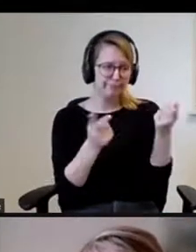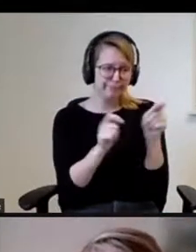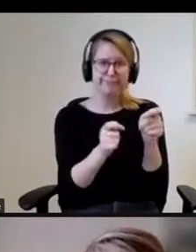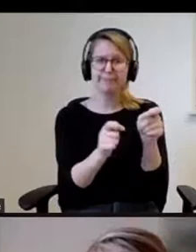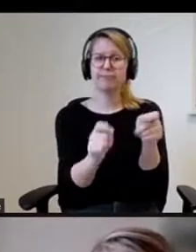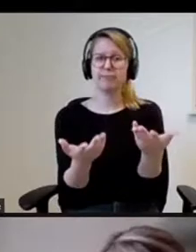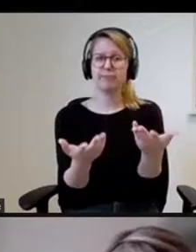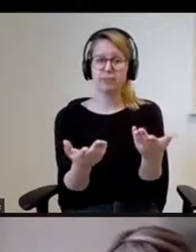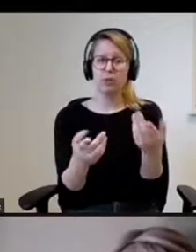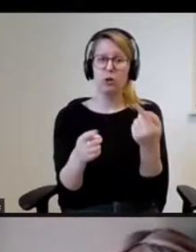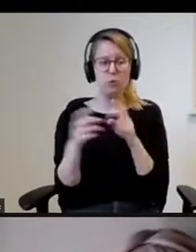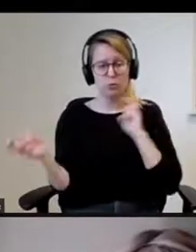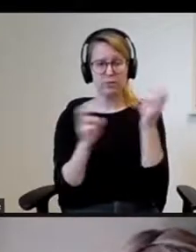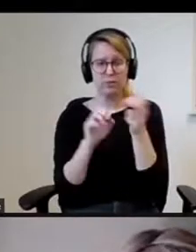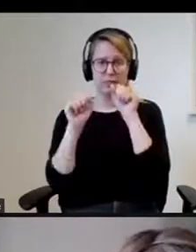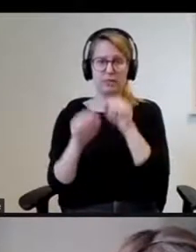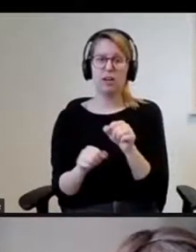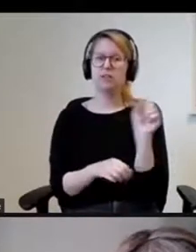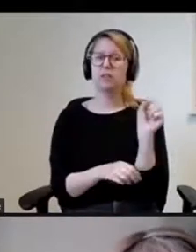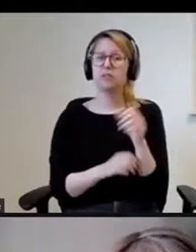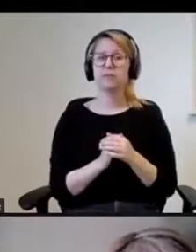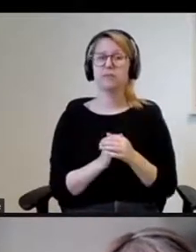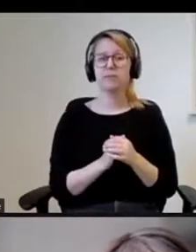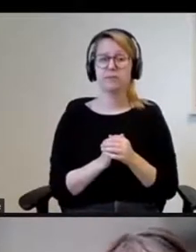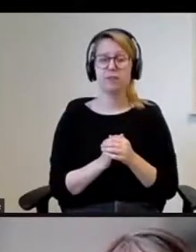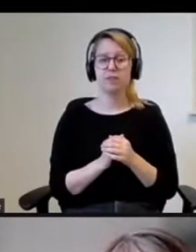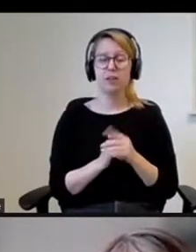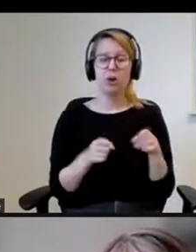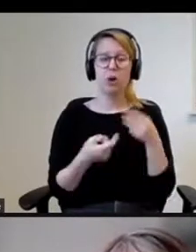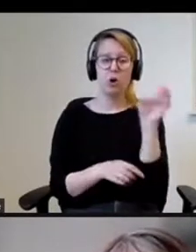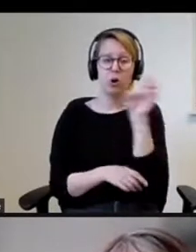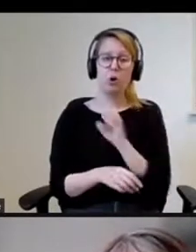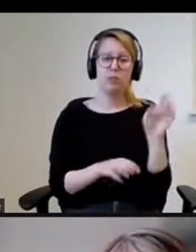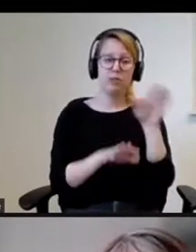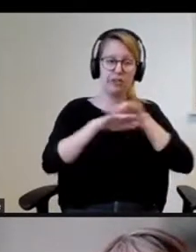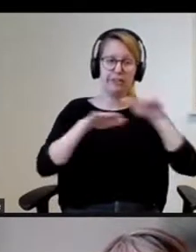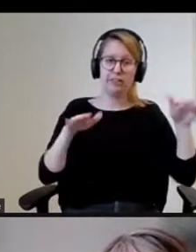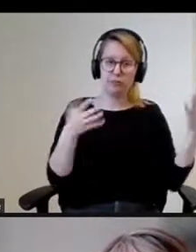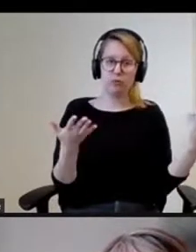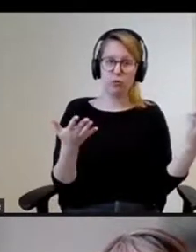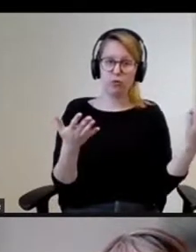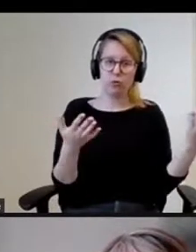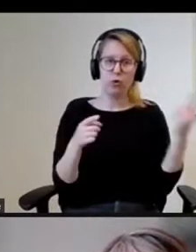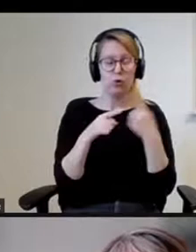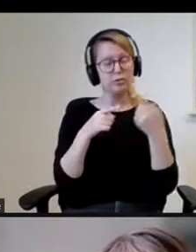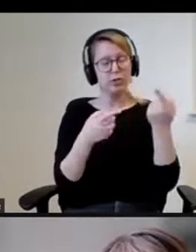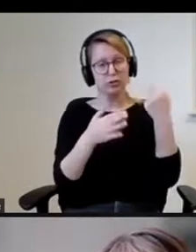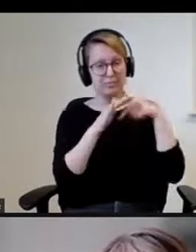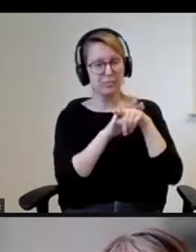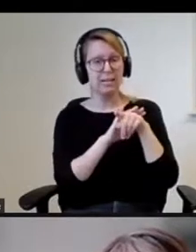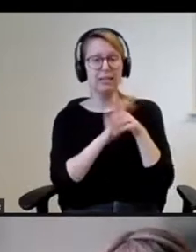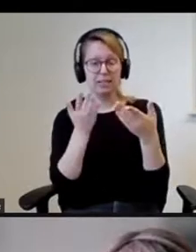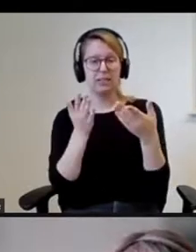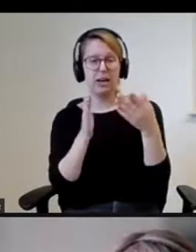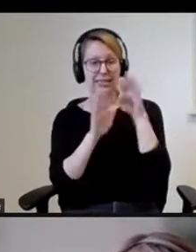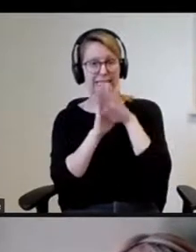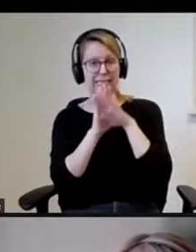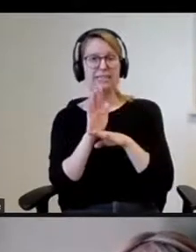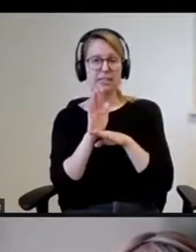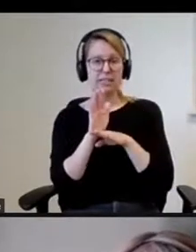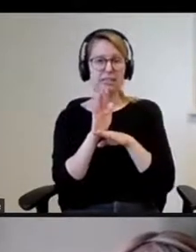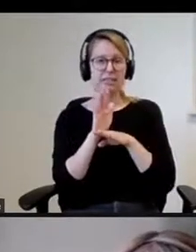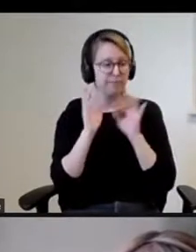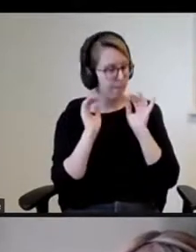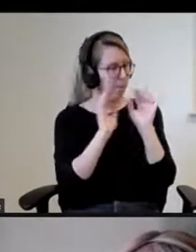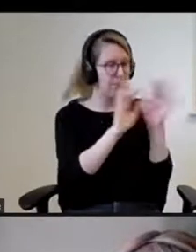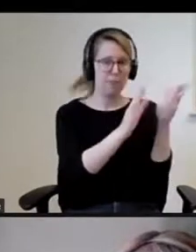Reihe Avancen, die auf europäischem Niveau geholt sind, an das Accessibilitätsgesetz rauflegen,